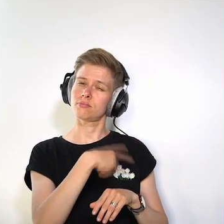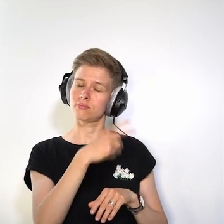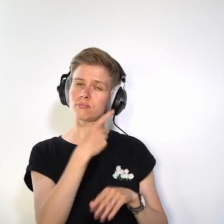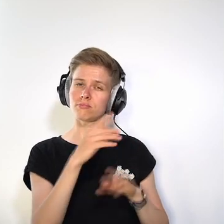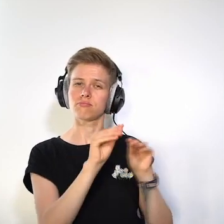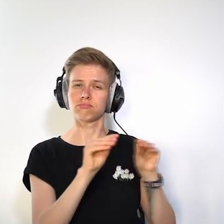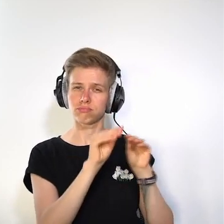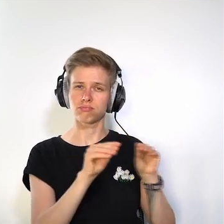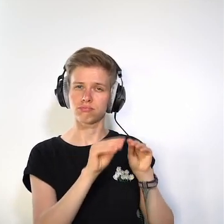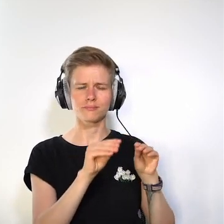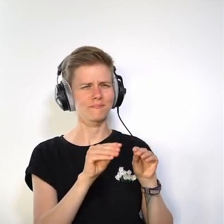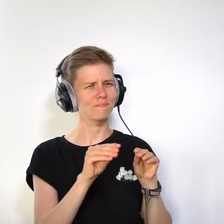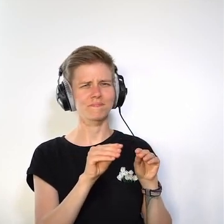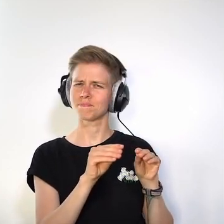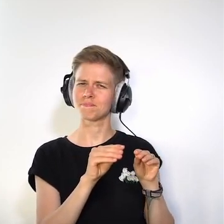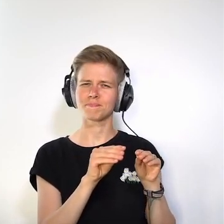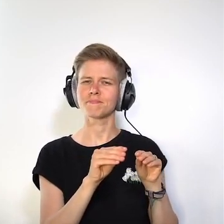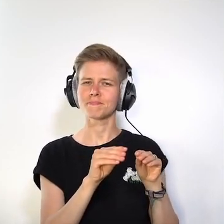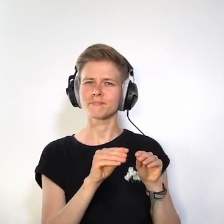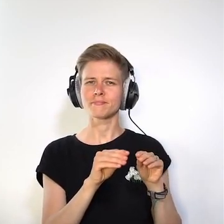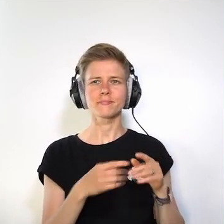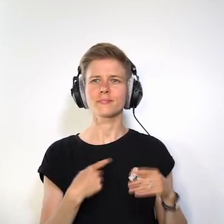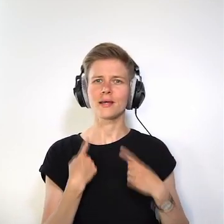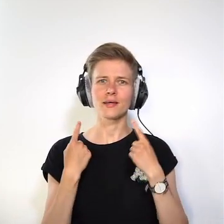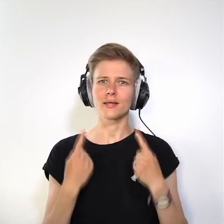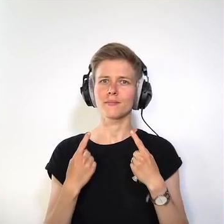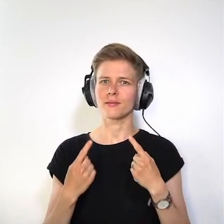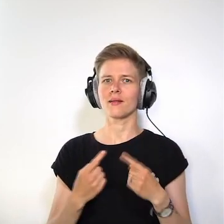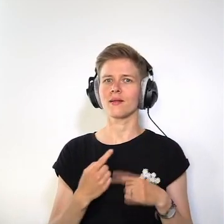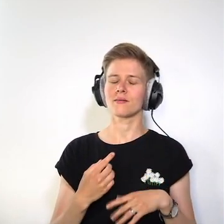sisällä Suomessa, niin ei ole ihme, että sieltä on tullut raivopäitä.